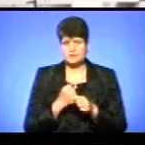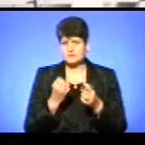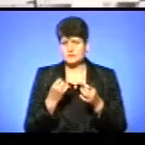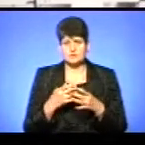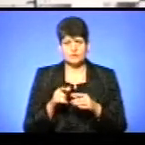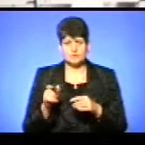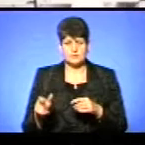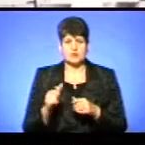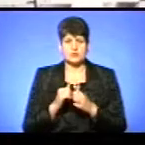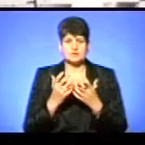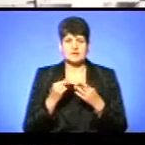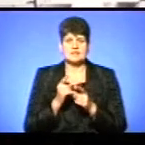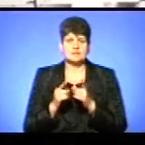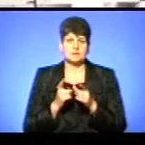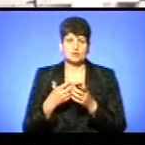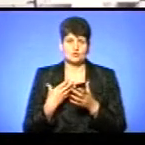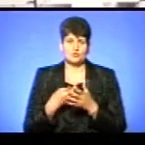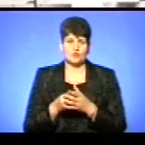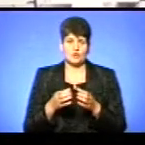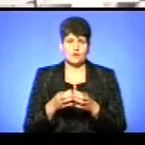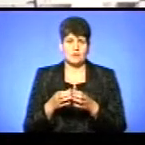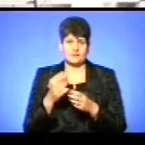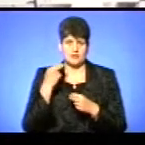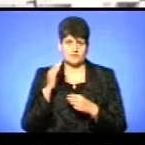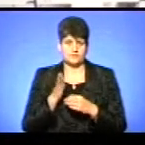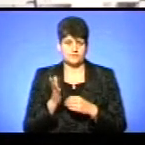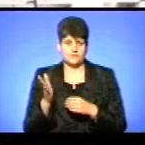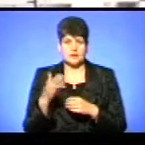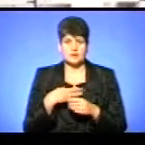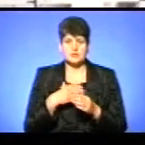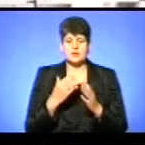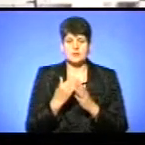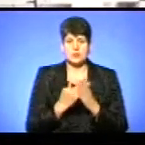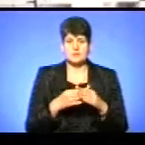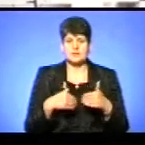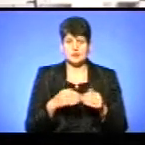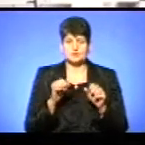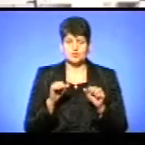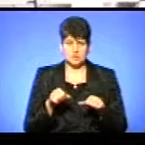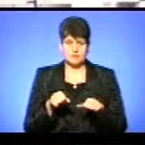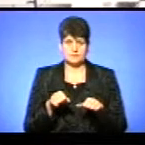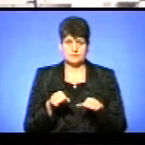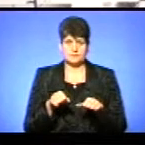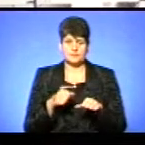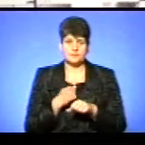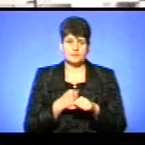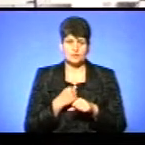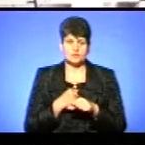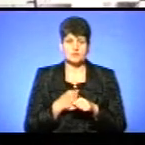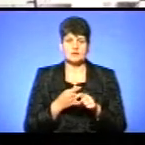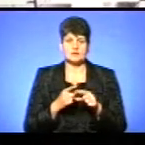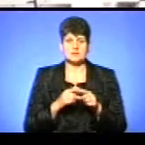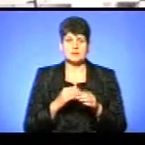які щоденно змінюють свої громади на краще. І наша програма надає такі можливості у виді фінансування якихось там проєктів,